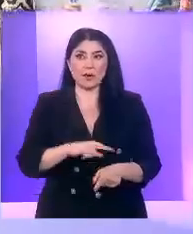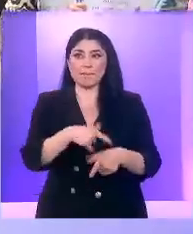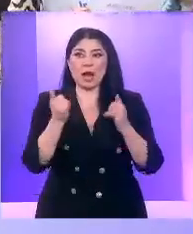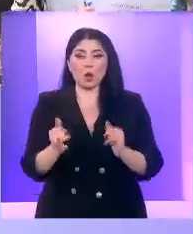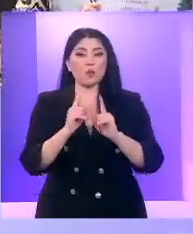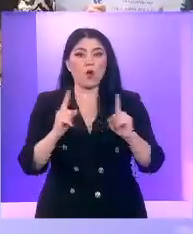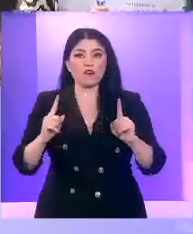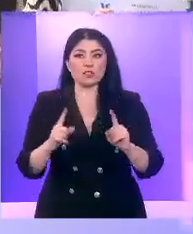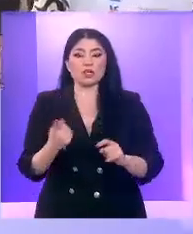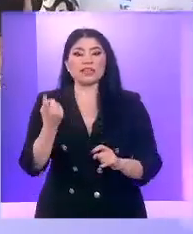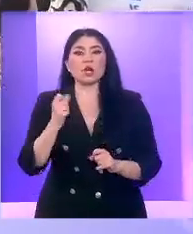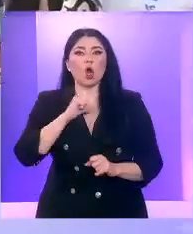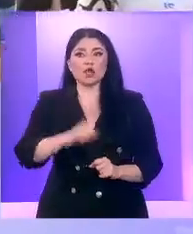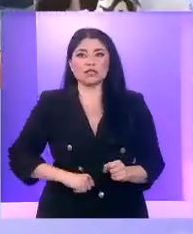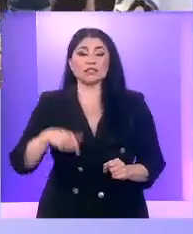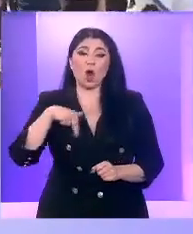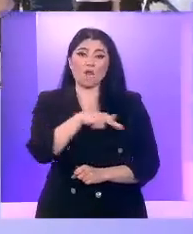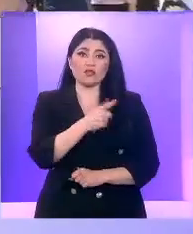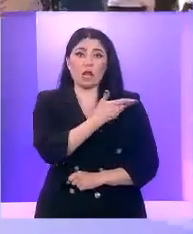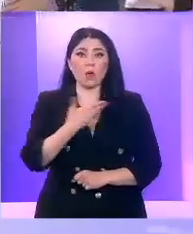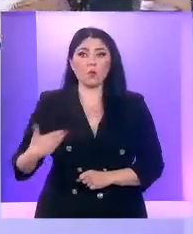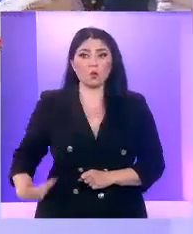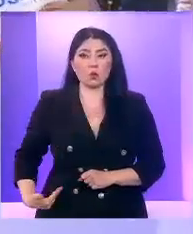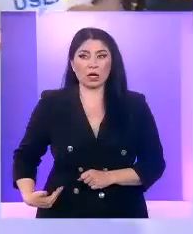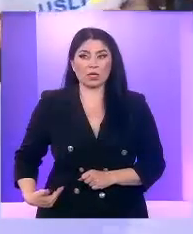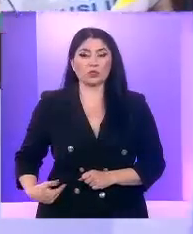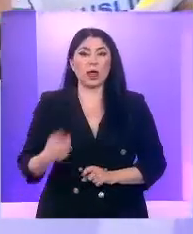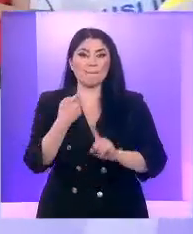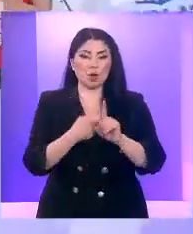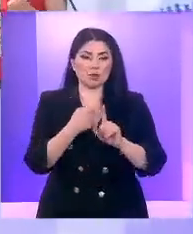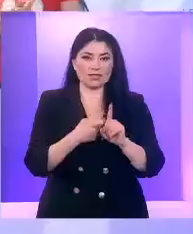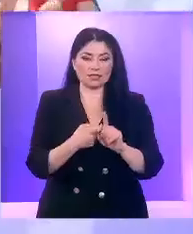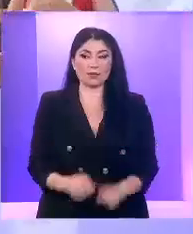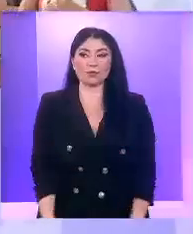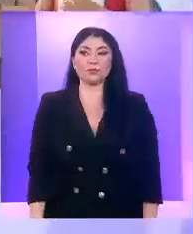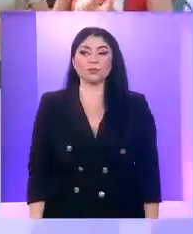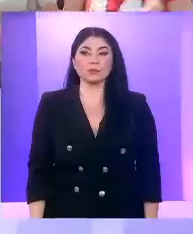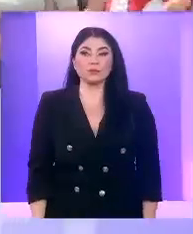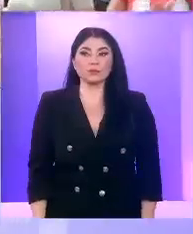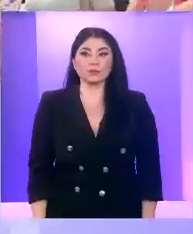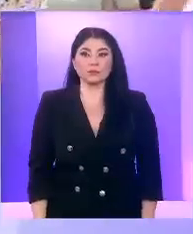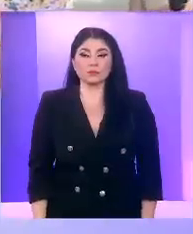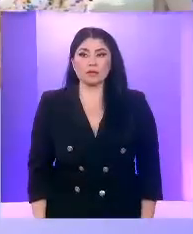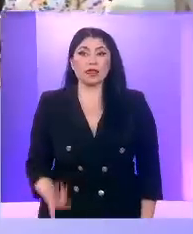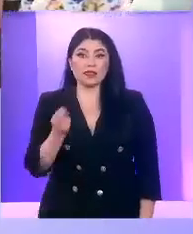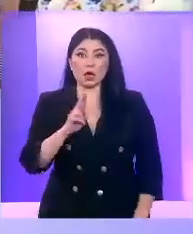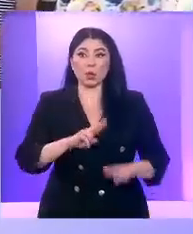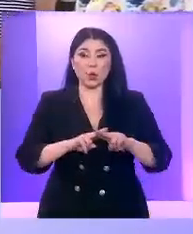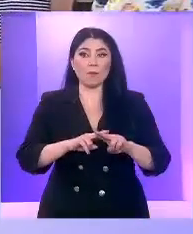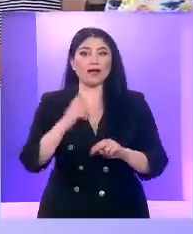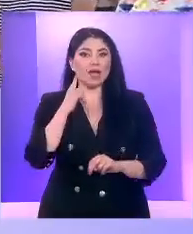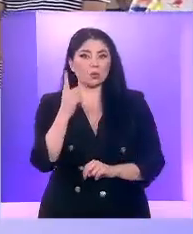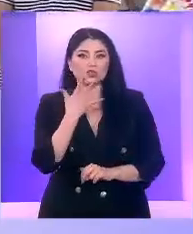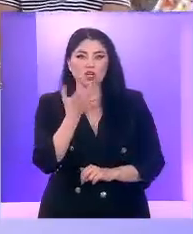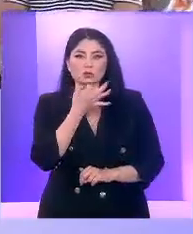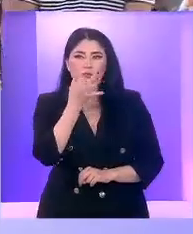acum, profesorii constanțeni au mers la protestele organizate în capitală, dar așa cum ați